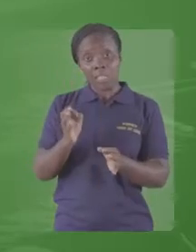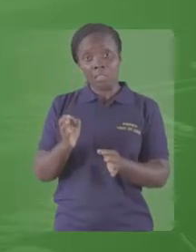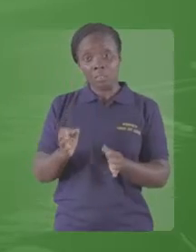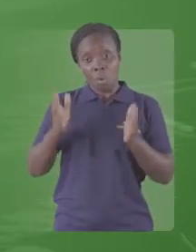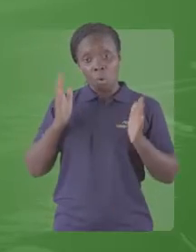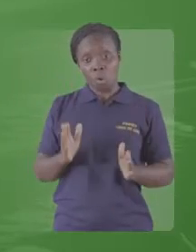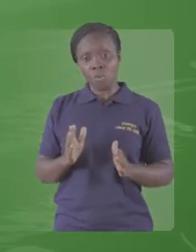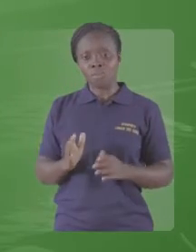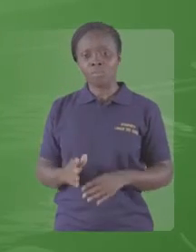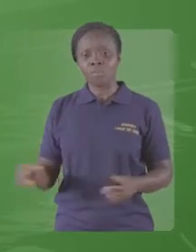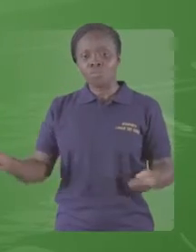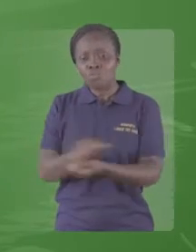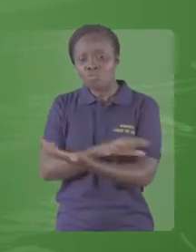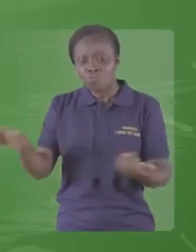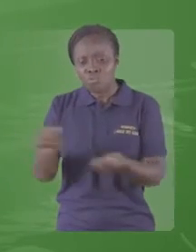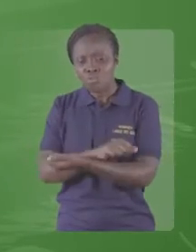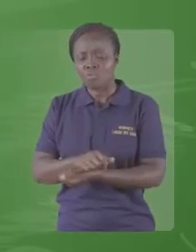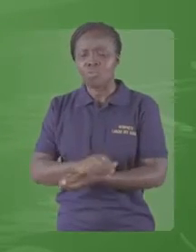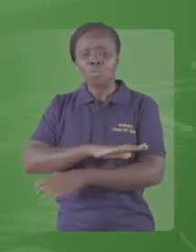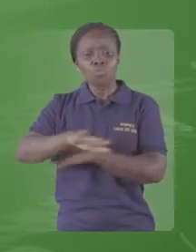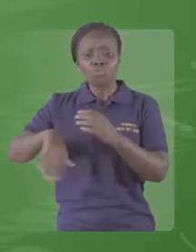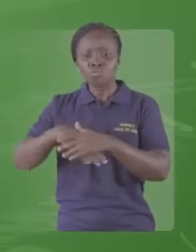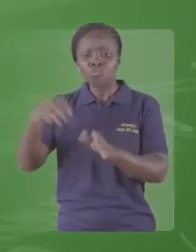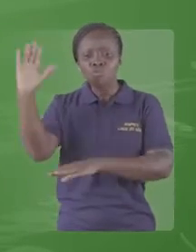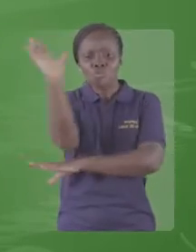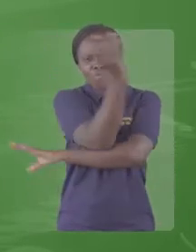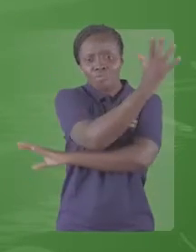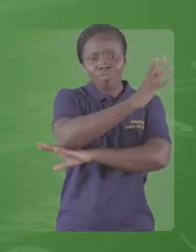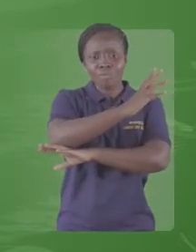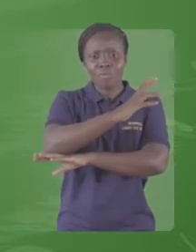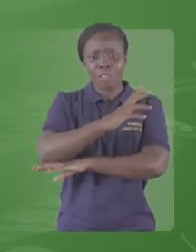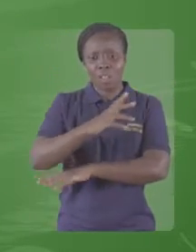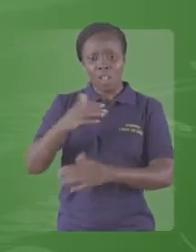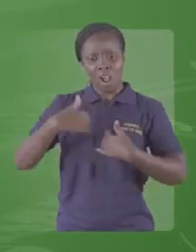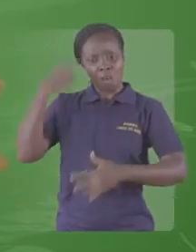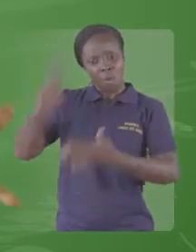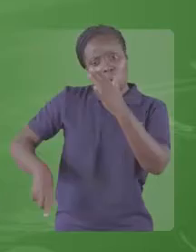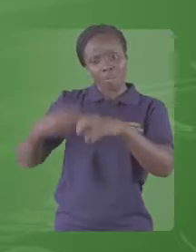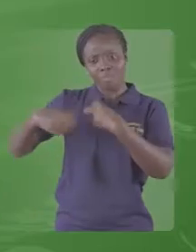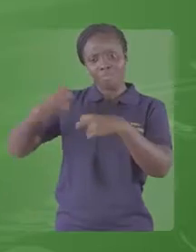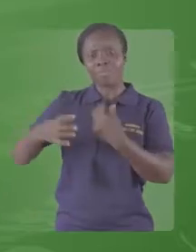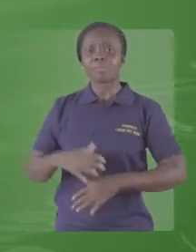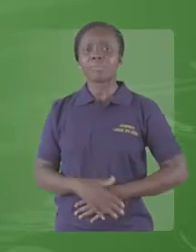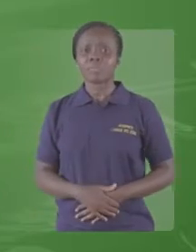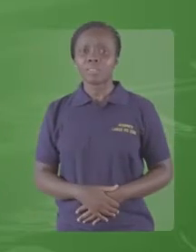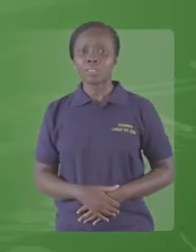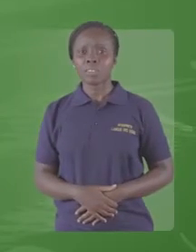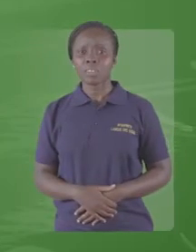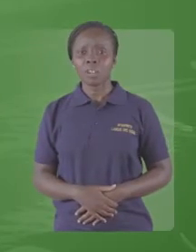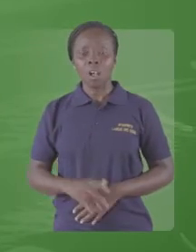forêt, qu'est-ce qu'il va se passer? la forêt va disparaître.